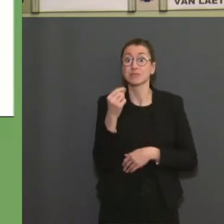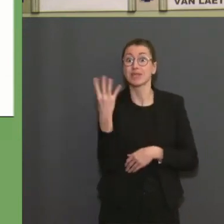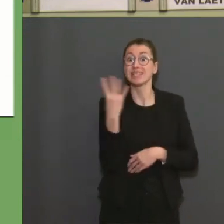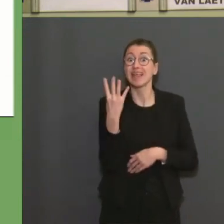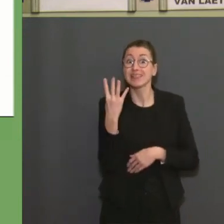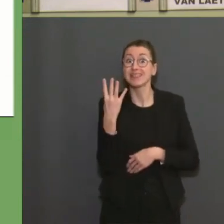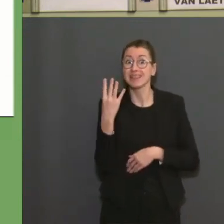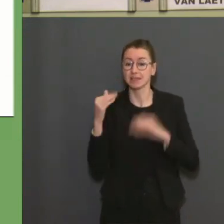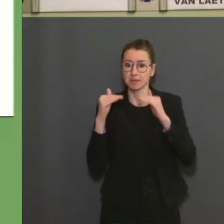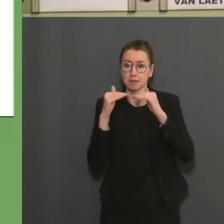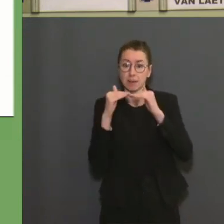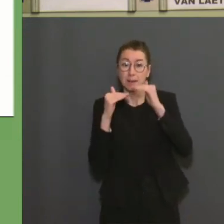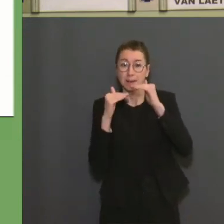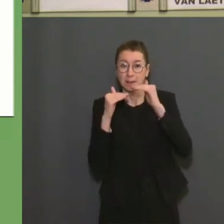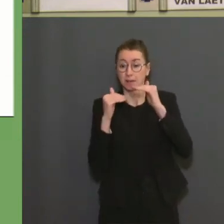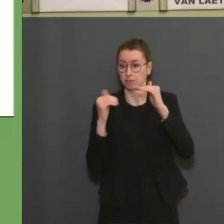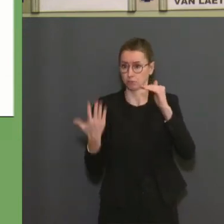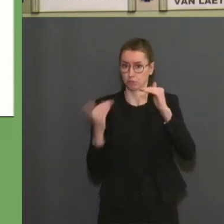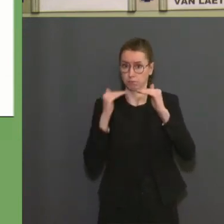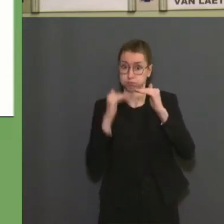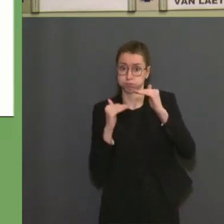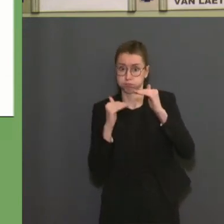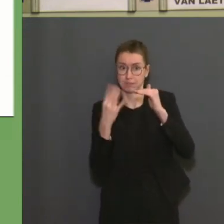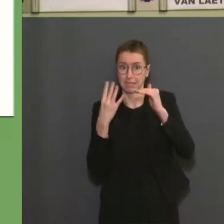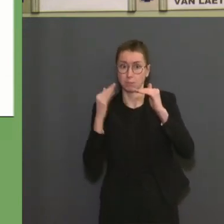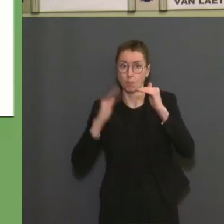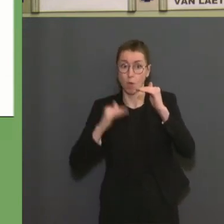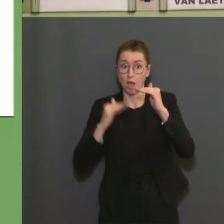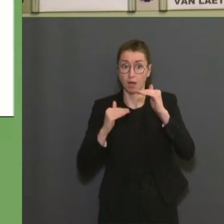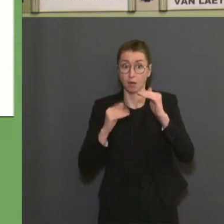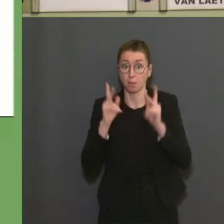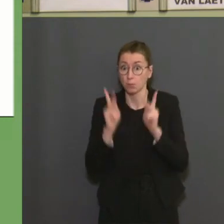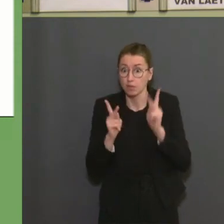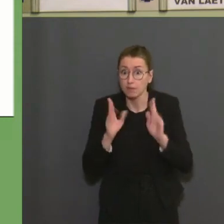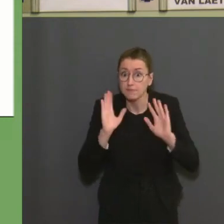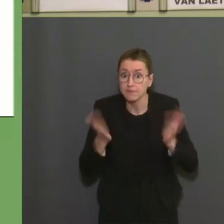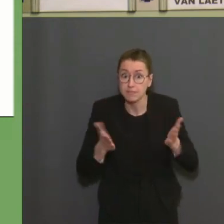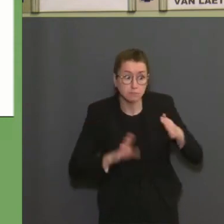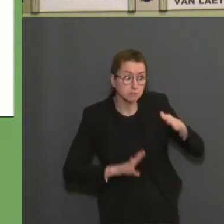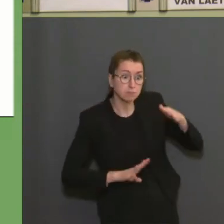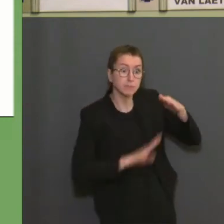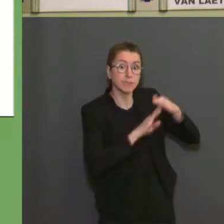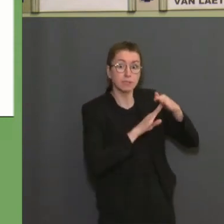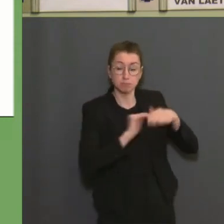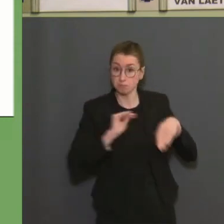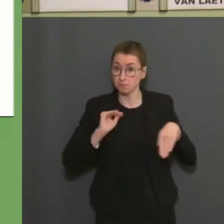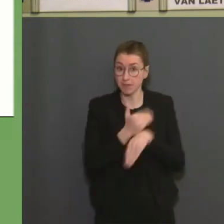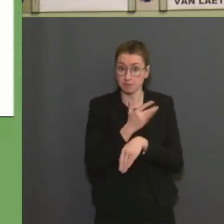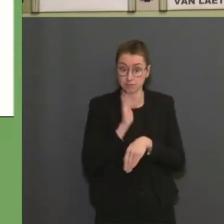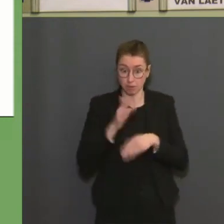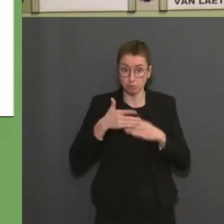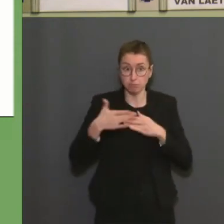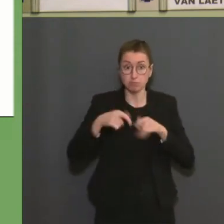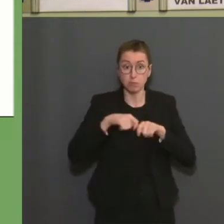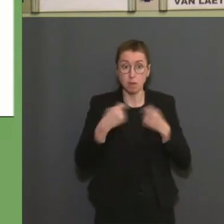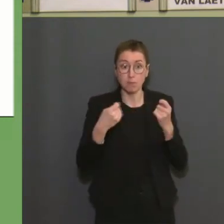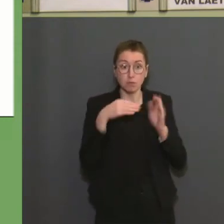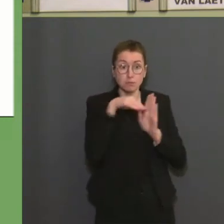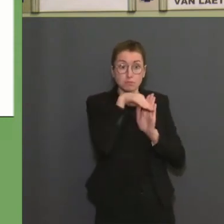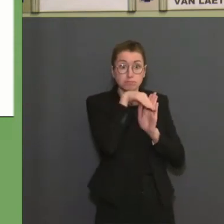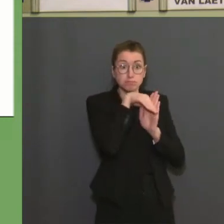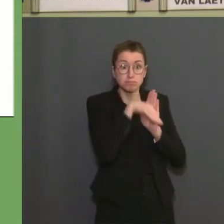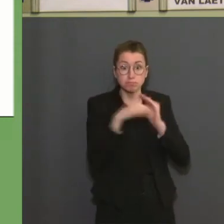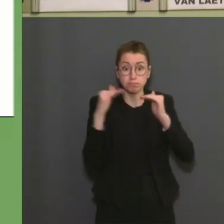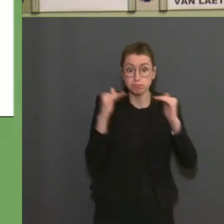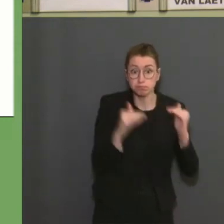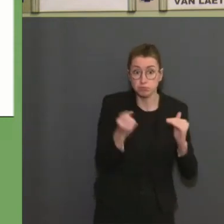pourrions avoir atteint le sommet. On devrait en avoir la confirmation durant la fin de cette semaine et que le nombre de patients en